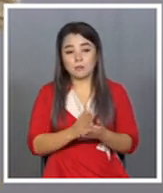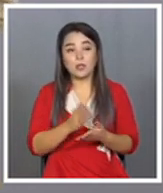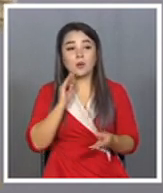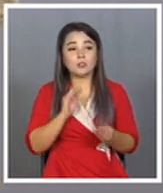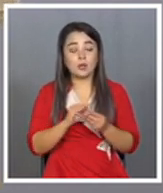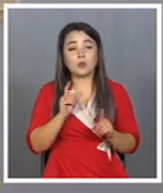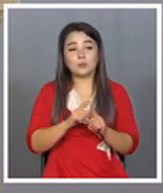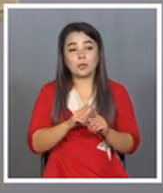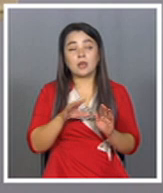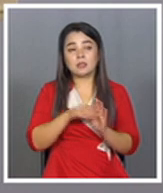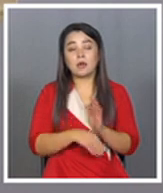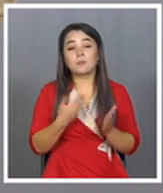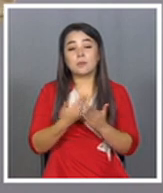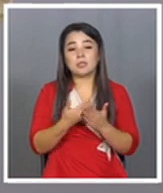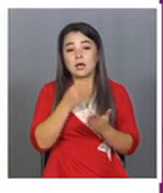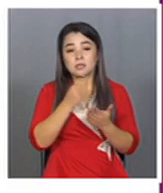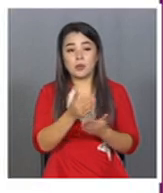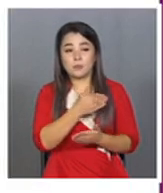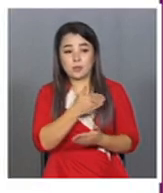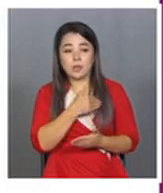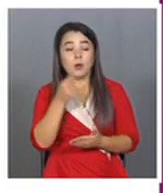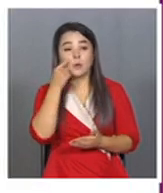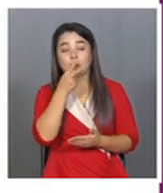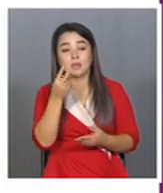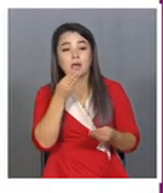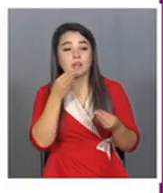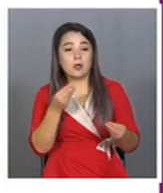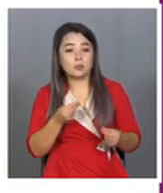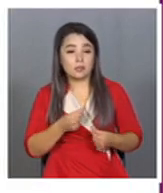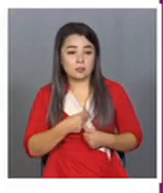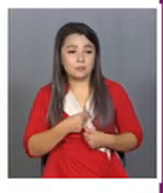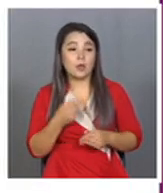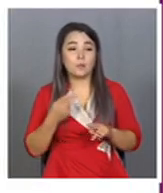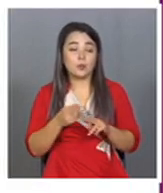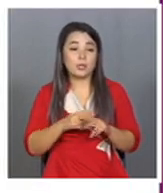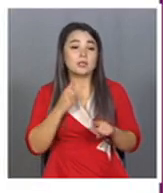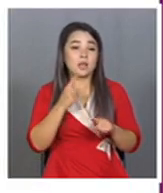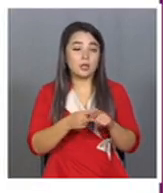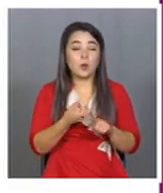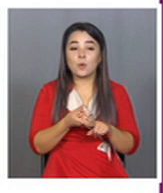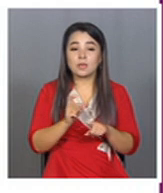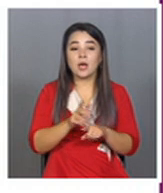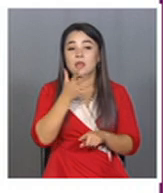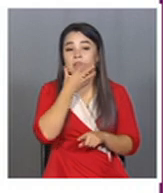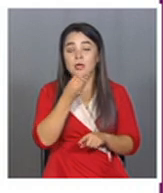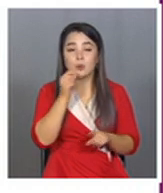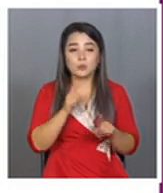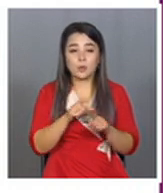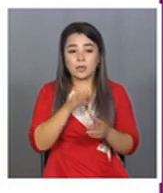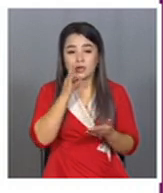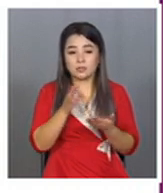сөз тіркесіне мысал келтірер болсақ, көздің жауын алады. Бұл тіркес өте әдемі деген мағына